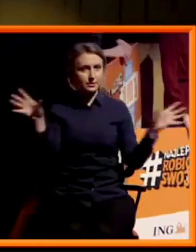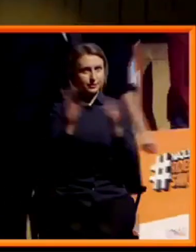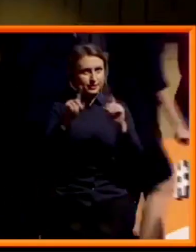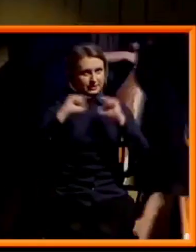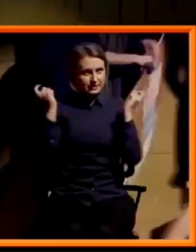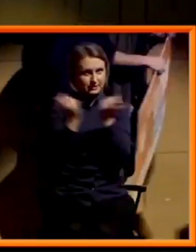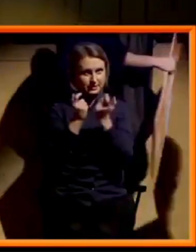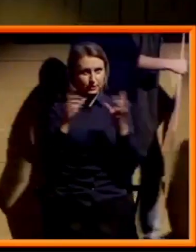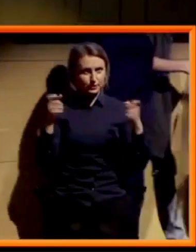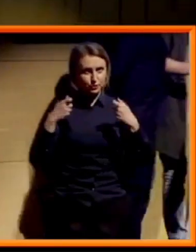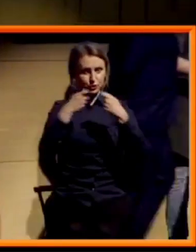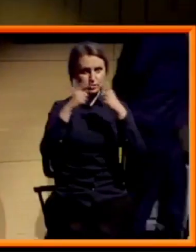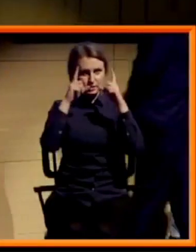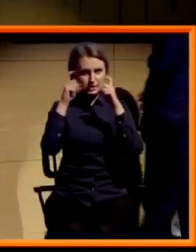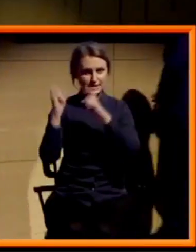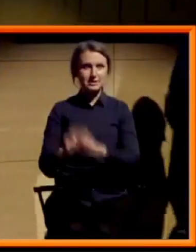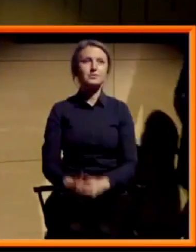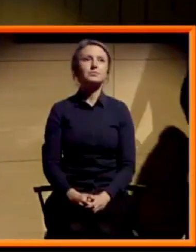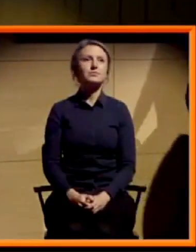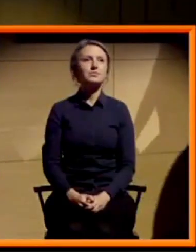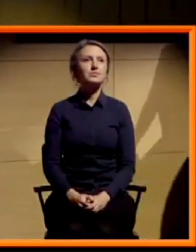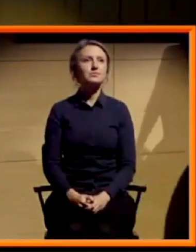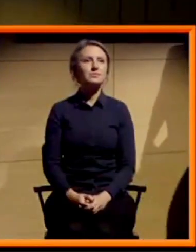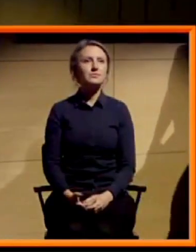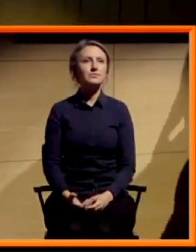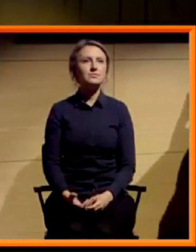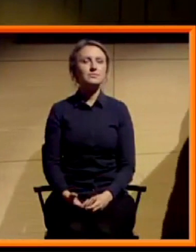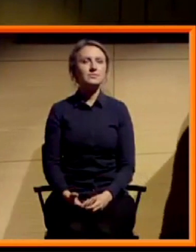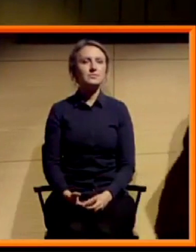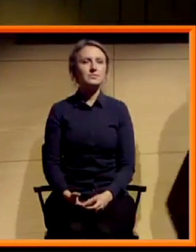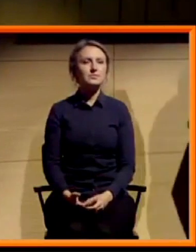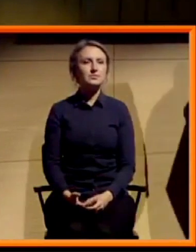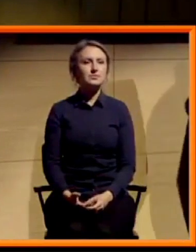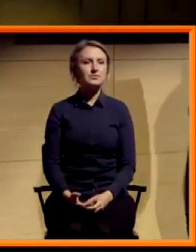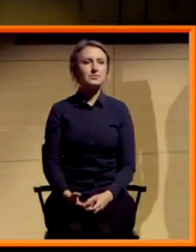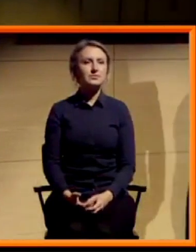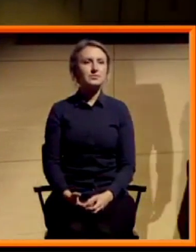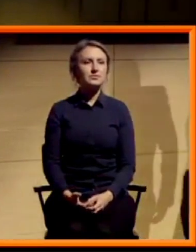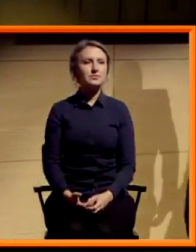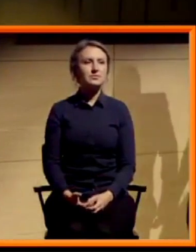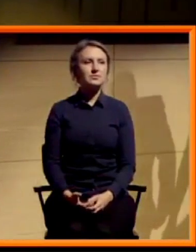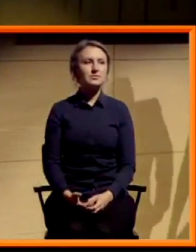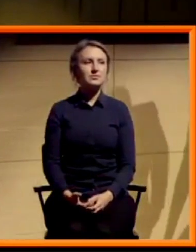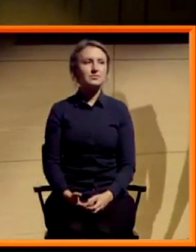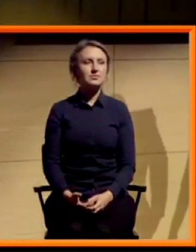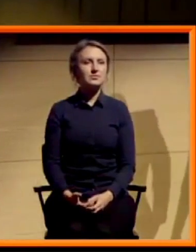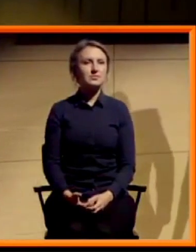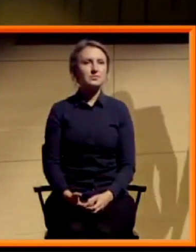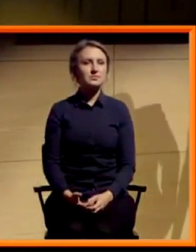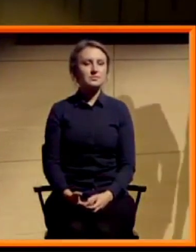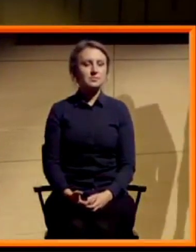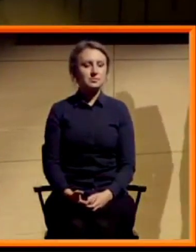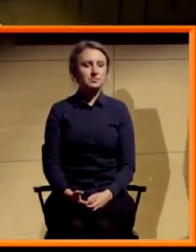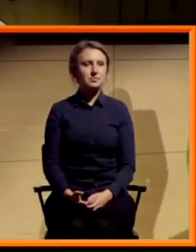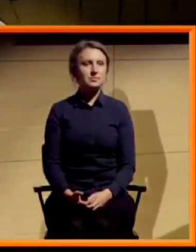do wspólnego zdjęcia. Zapraszam was serdecznie, panią Annę, wszystkich weteranów, wszystkich finalistów.